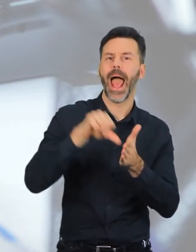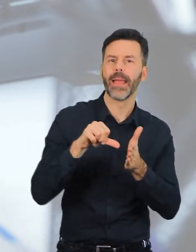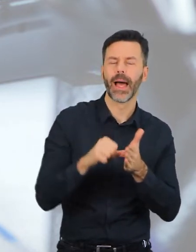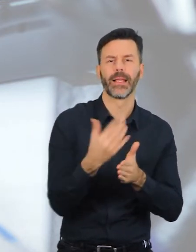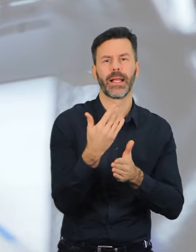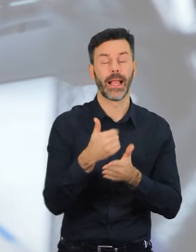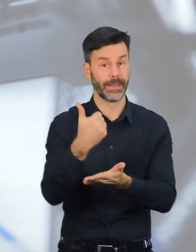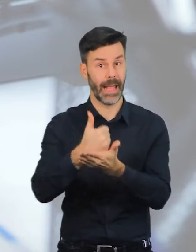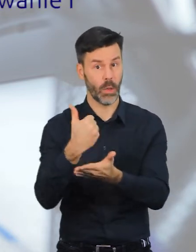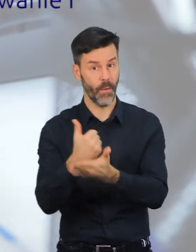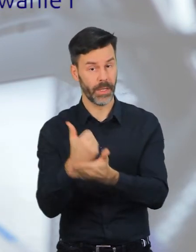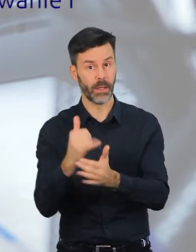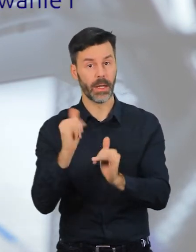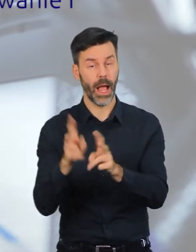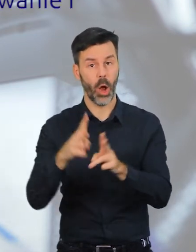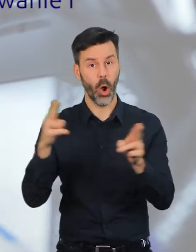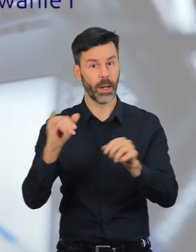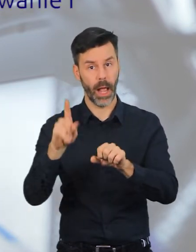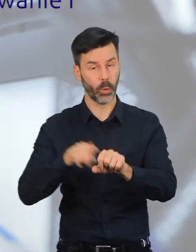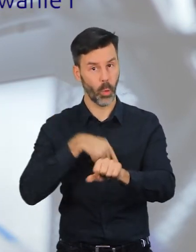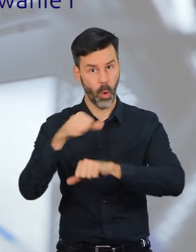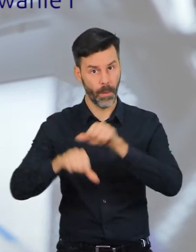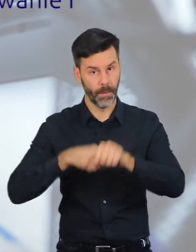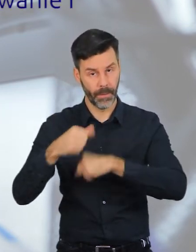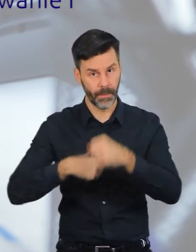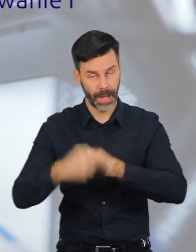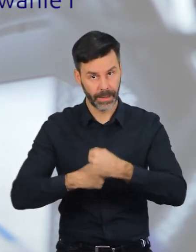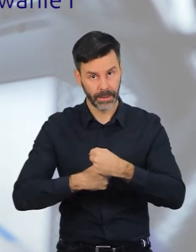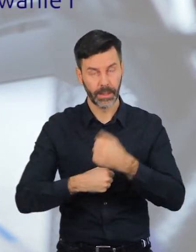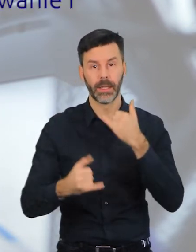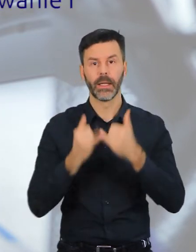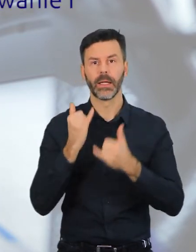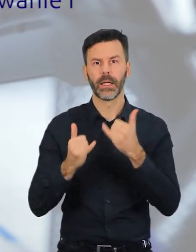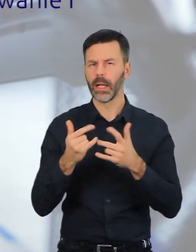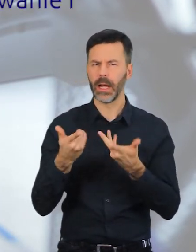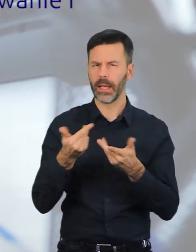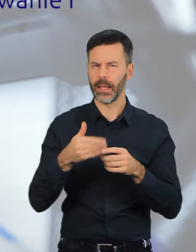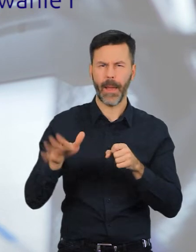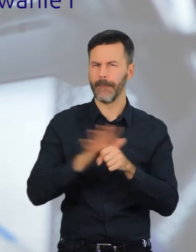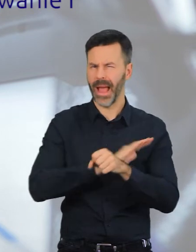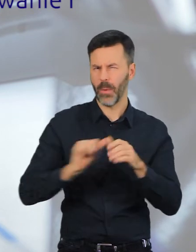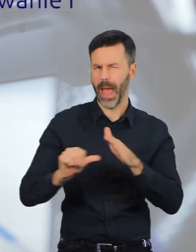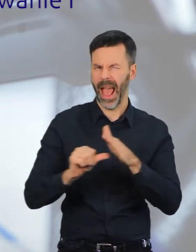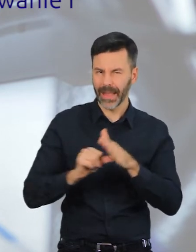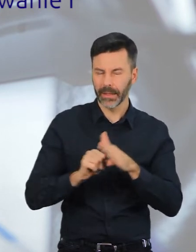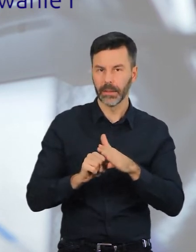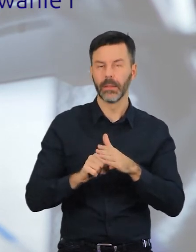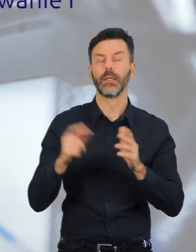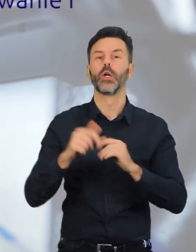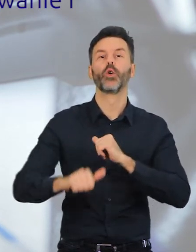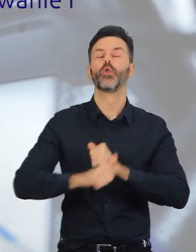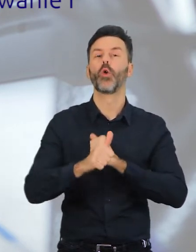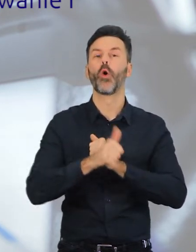okresu trwania zatrudnienia. W przypadku zaangażowania do projektu w niepełnym wymiarze czasu pracy dokument potwierdzający